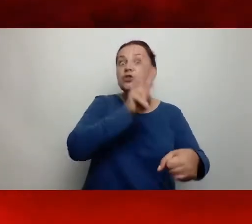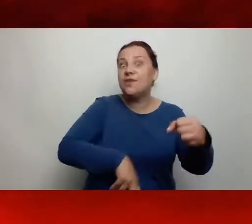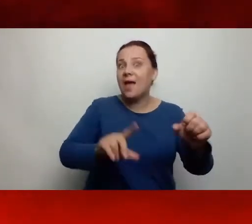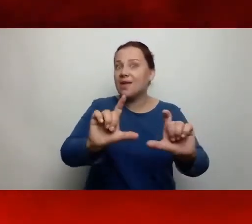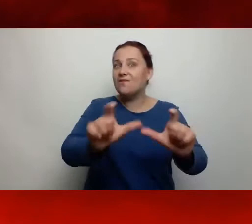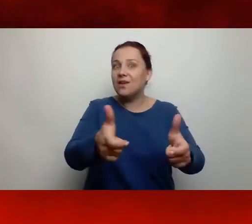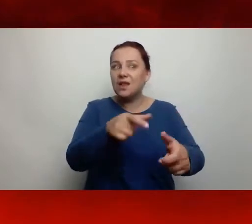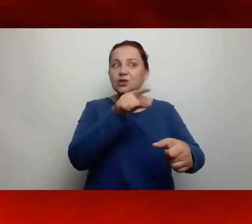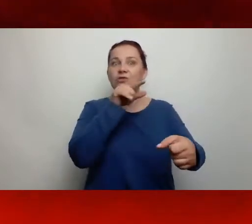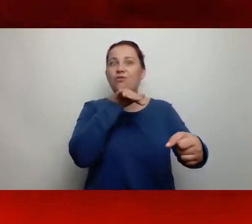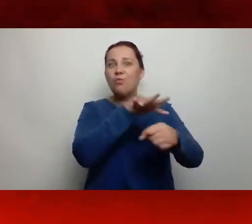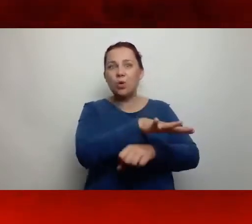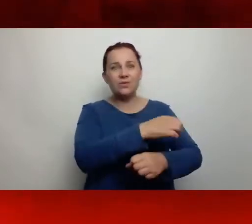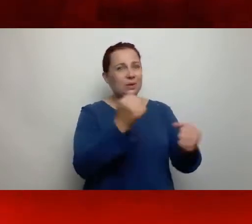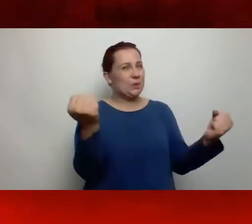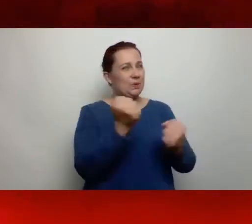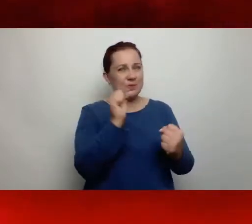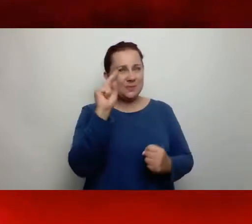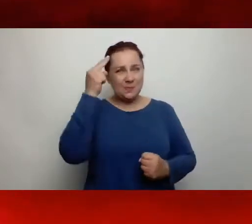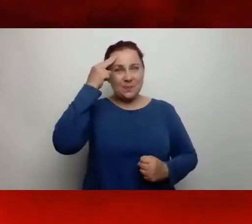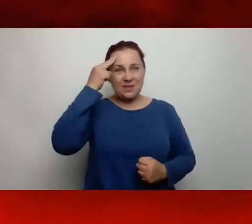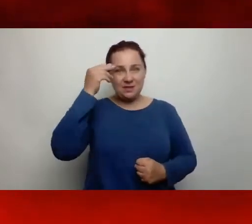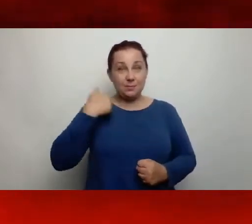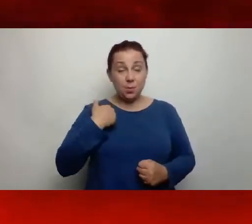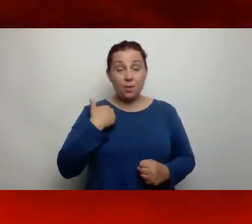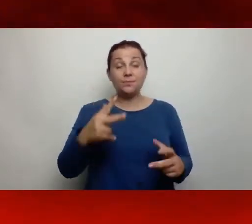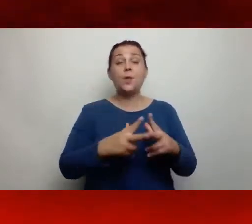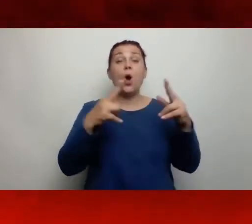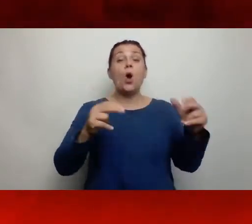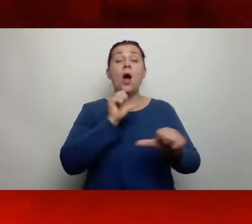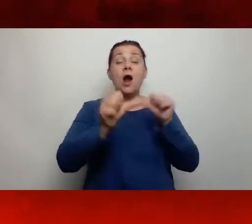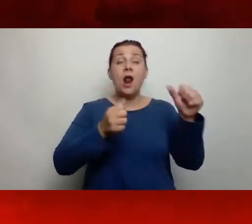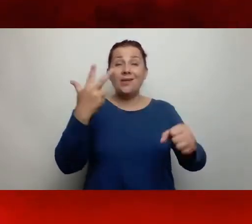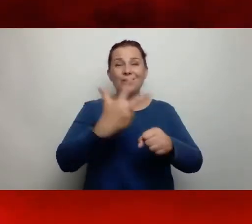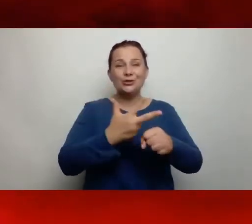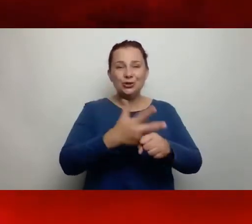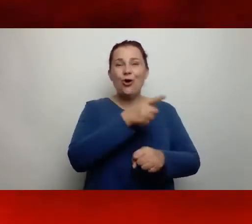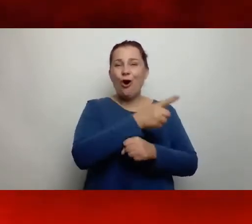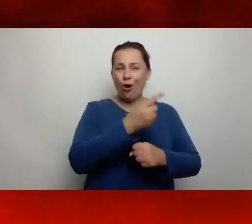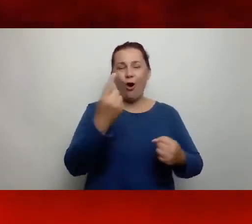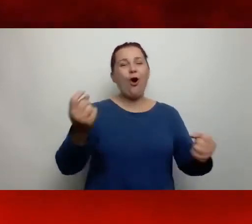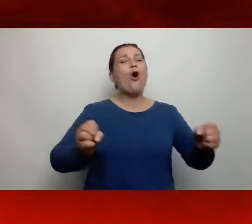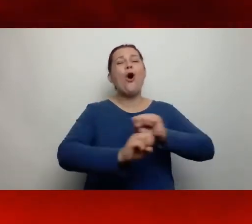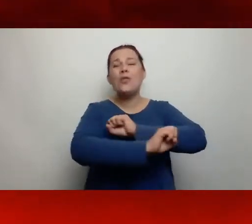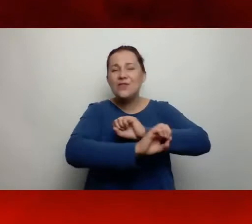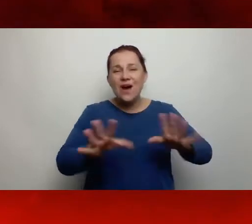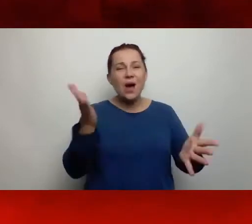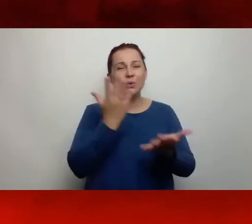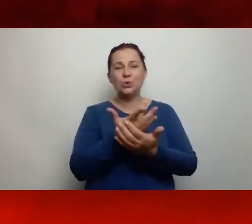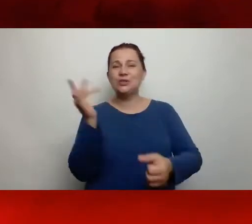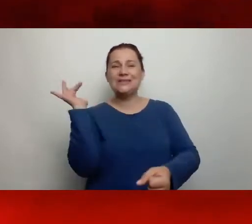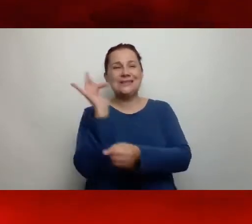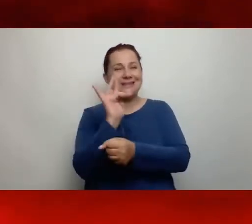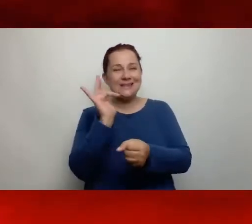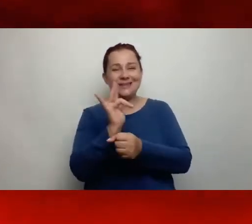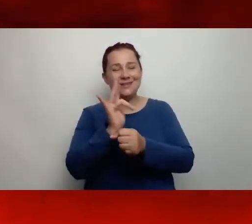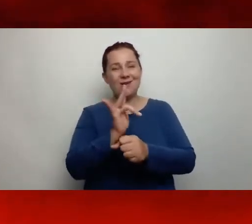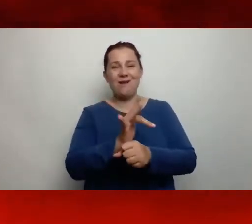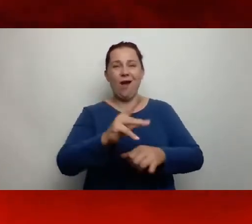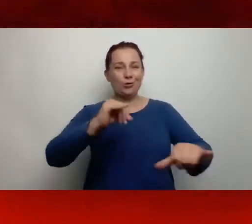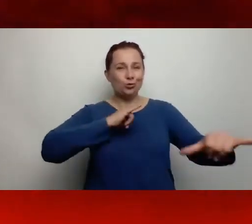odcisnęły na nim swoje piętno. W latach 30. otwarcie już krytykowane są obozy rządzące,